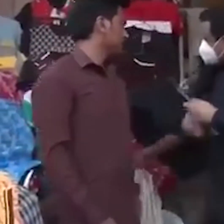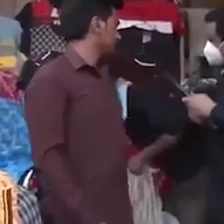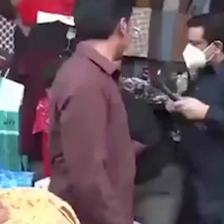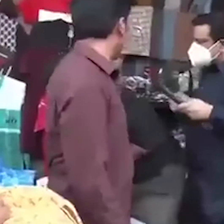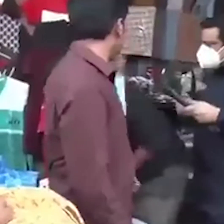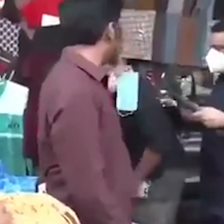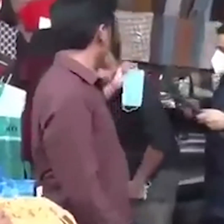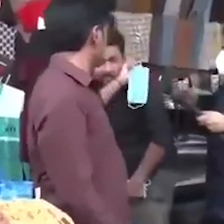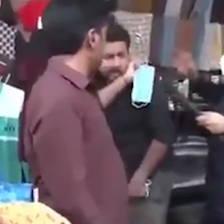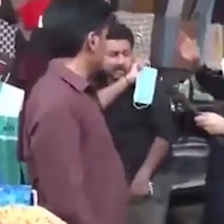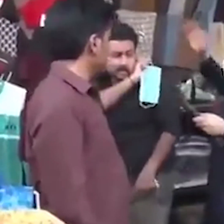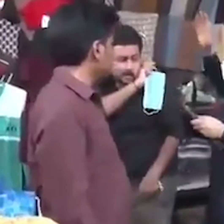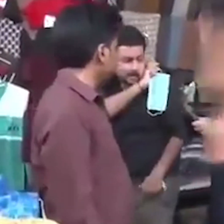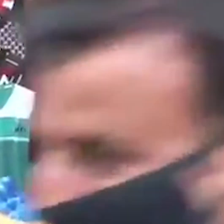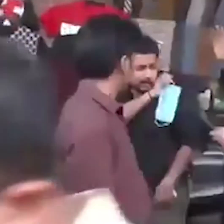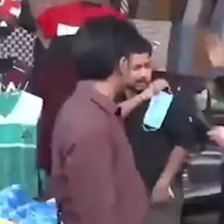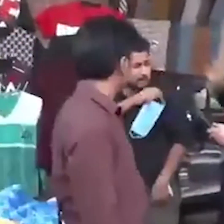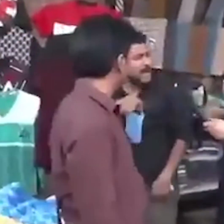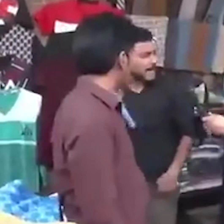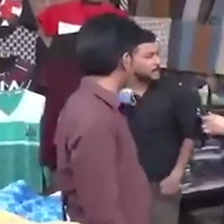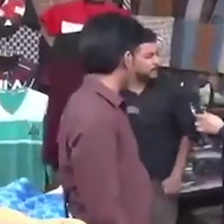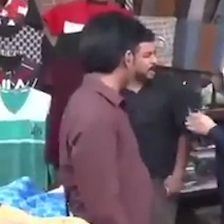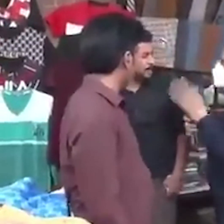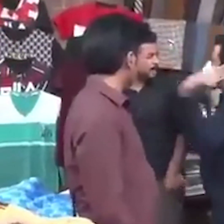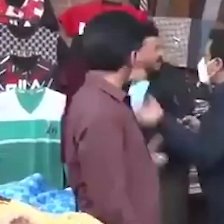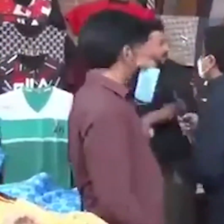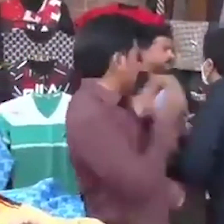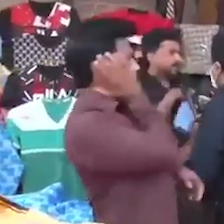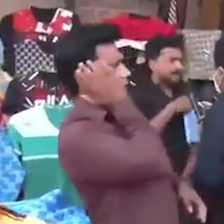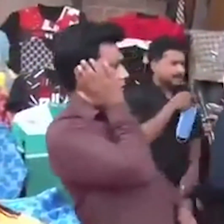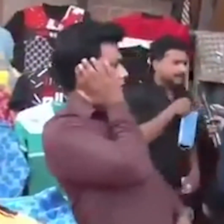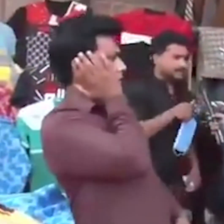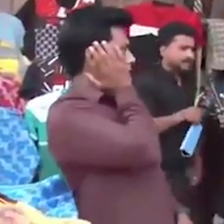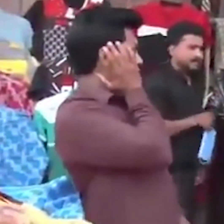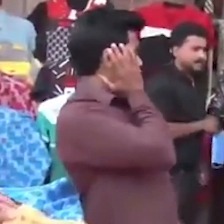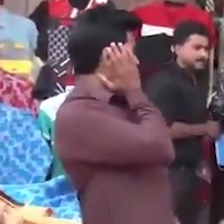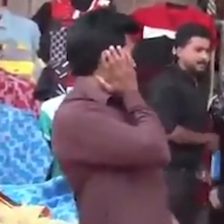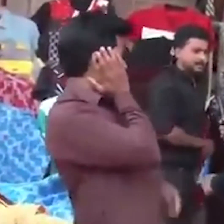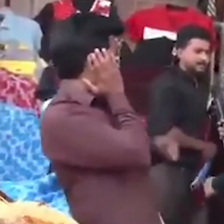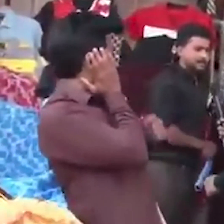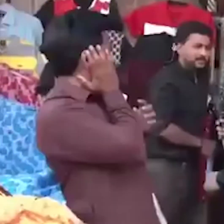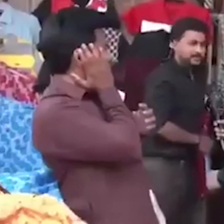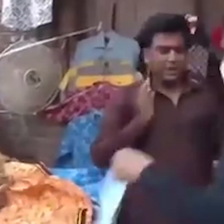Μάσκα! Μάσκα! Μάσκα! Μάσκα! Μάσκα! Μάσκα! Μάσκα!